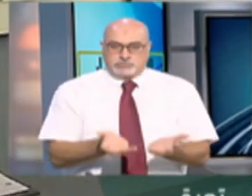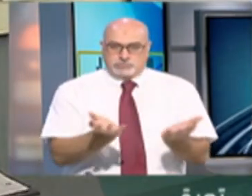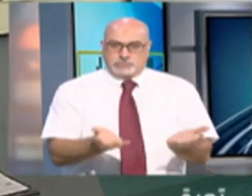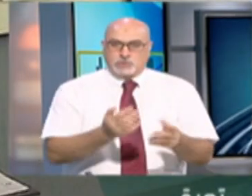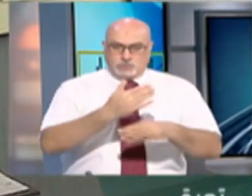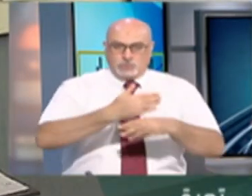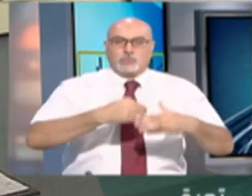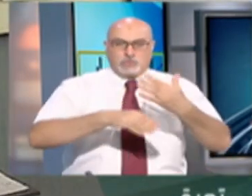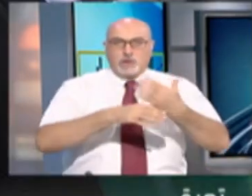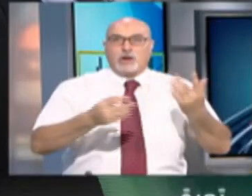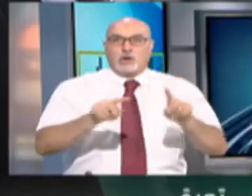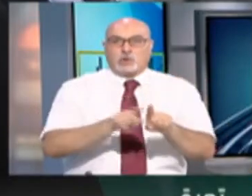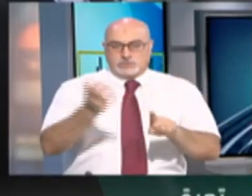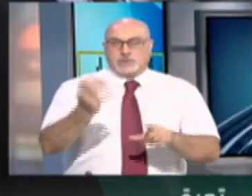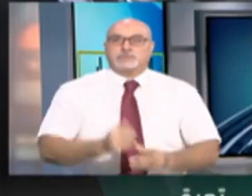به في اماكن اخرى.